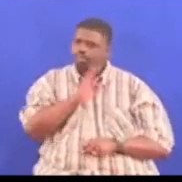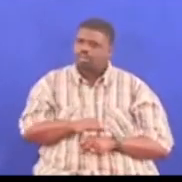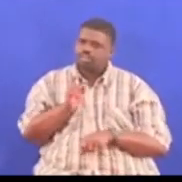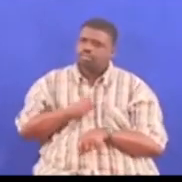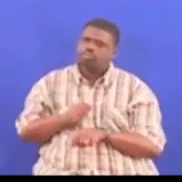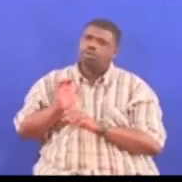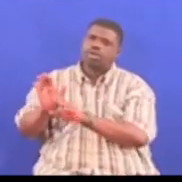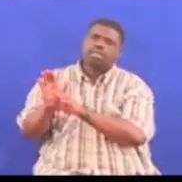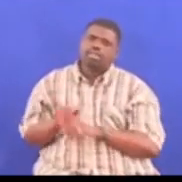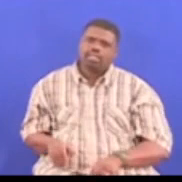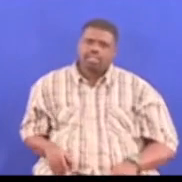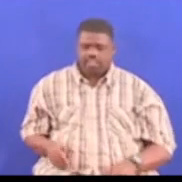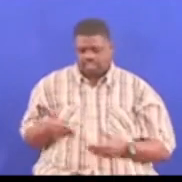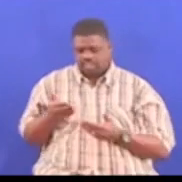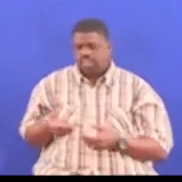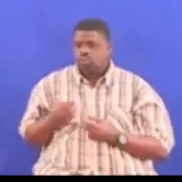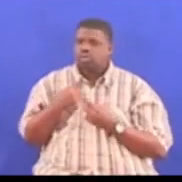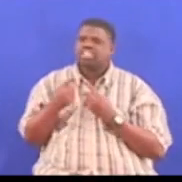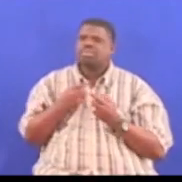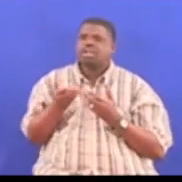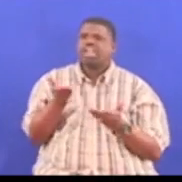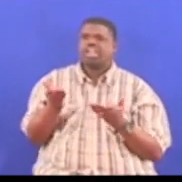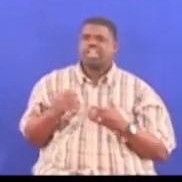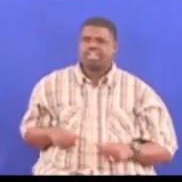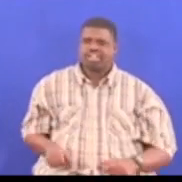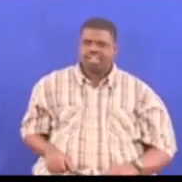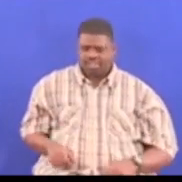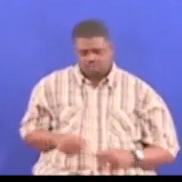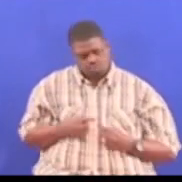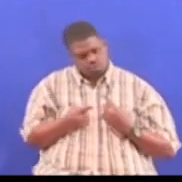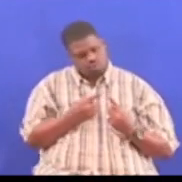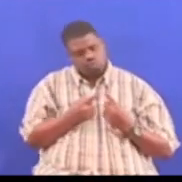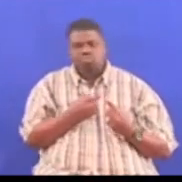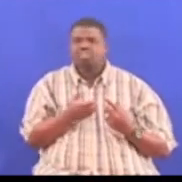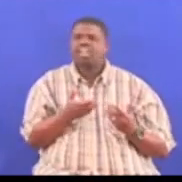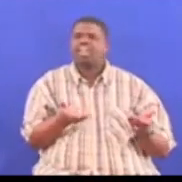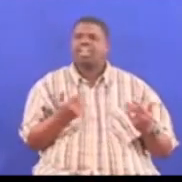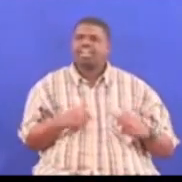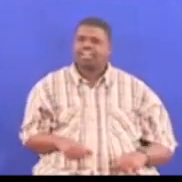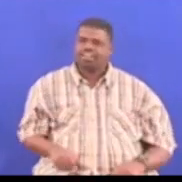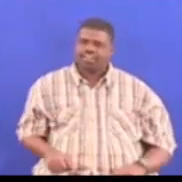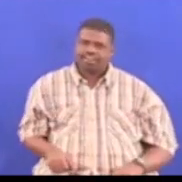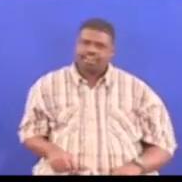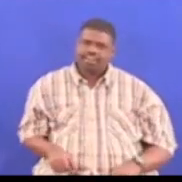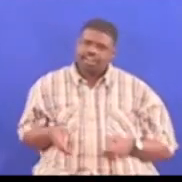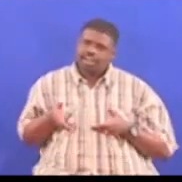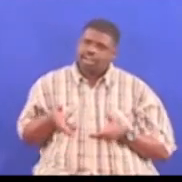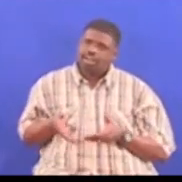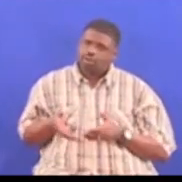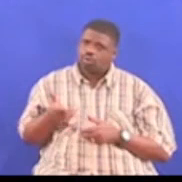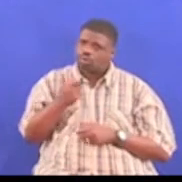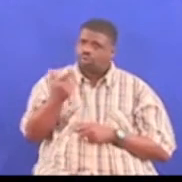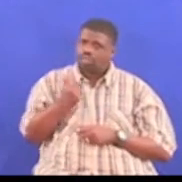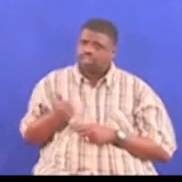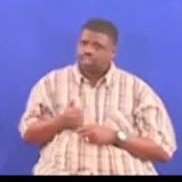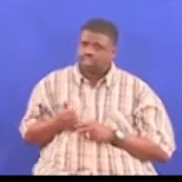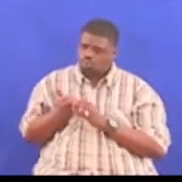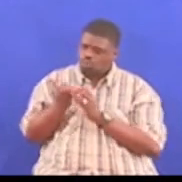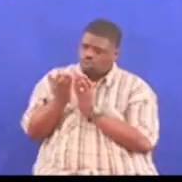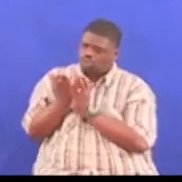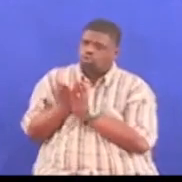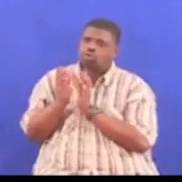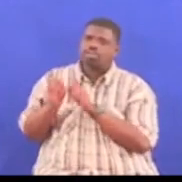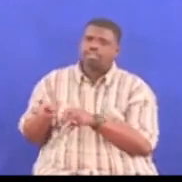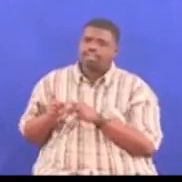w. sasa tasa nunung kup nani leo tanzania ambo tuna wasi